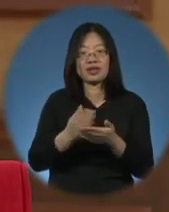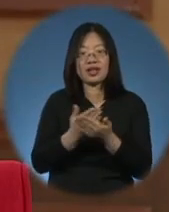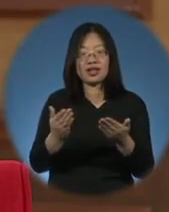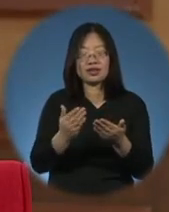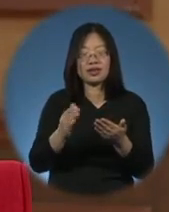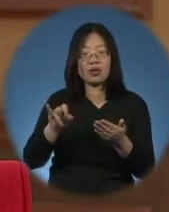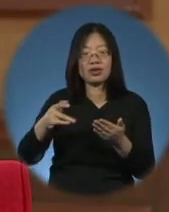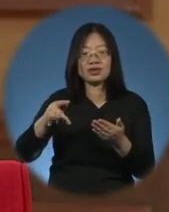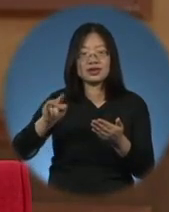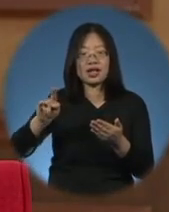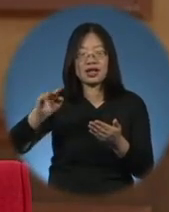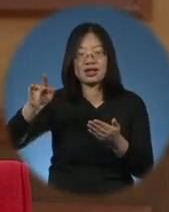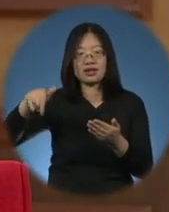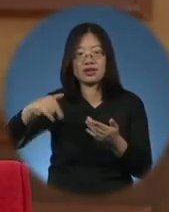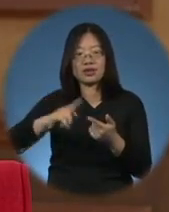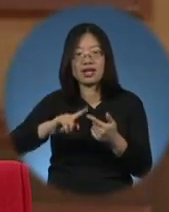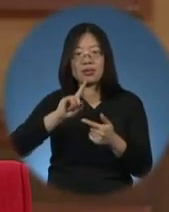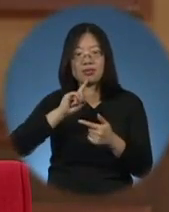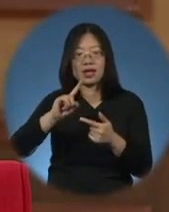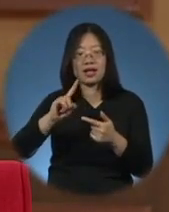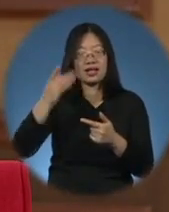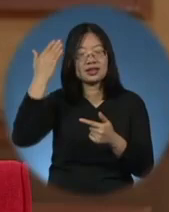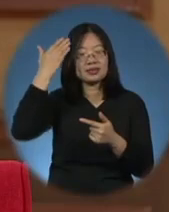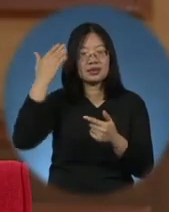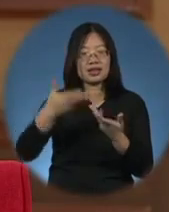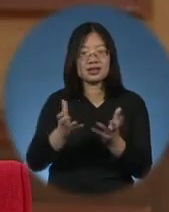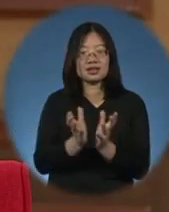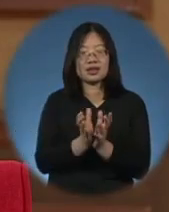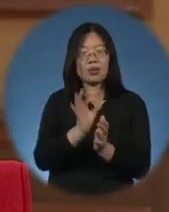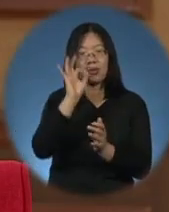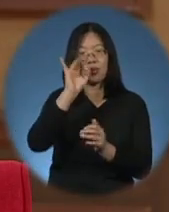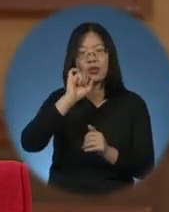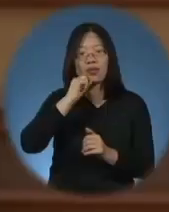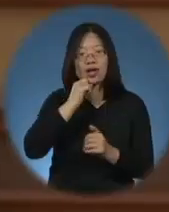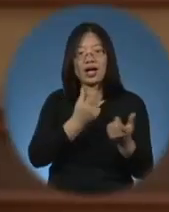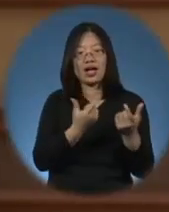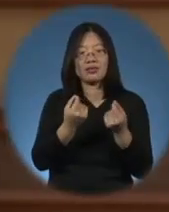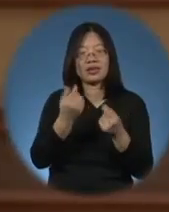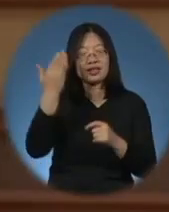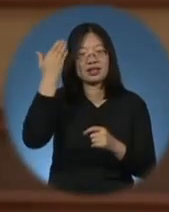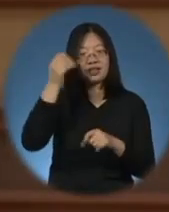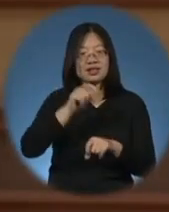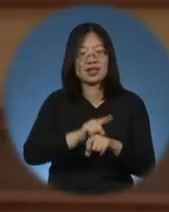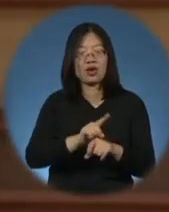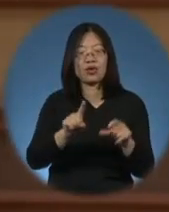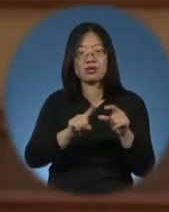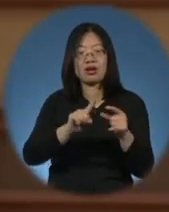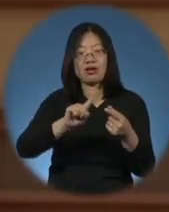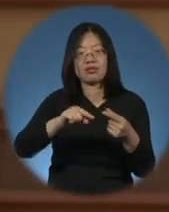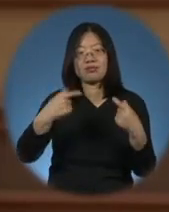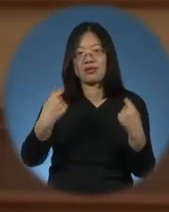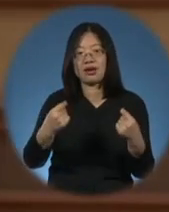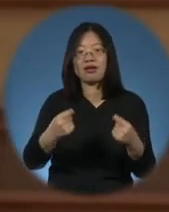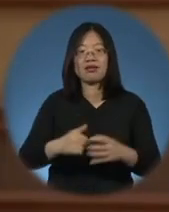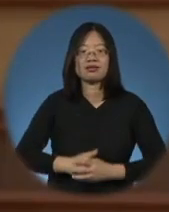최근에 원전에 대한 이야기도 저는 그게 집단지성이라고 보긴 그렇잖아요. 함께지성. 예, 함께지성이라는 단어에도 맞는 것